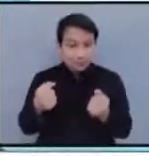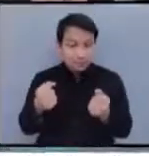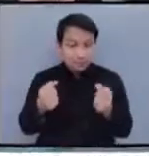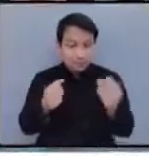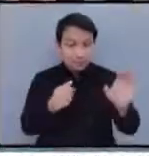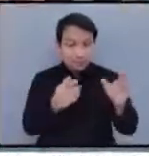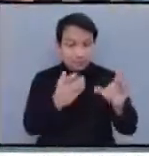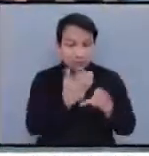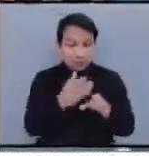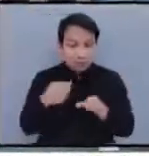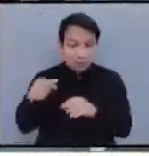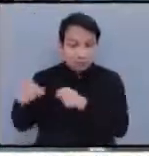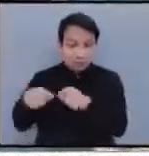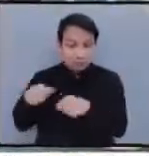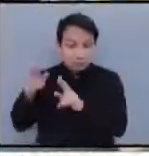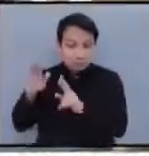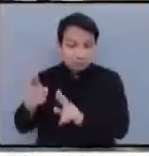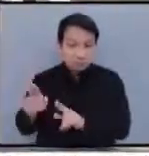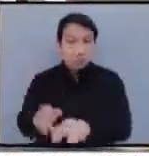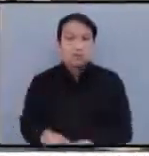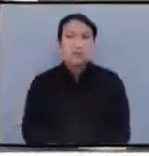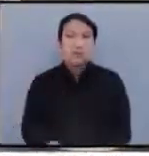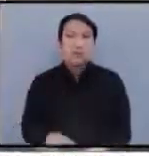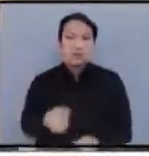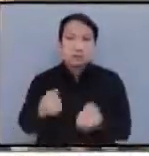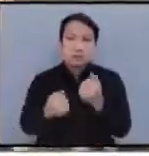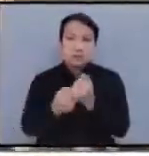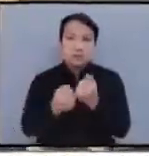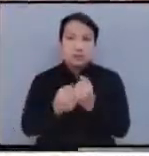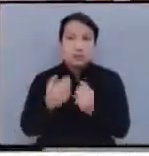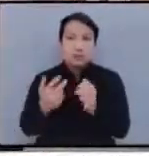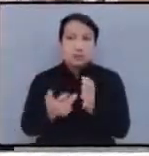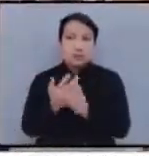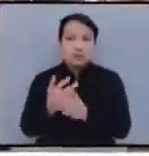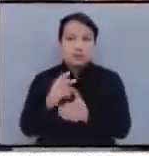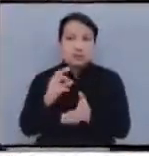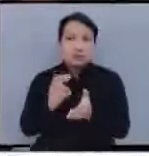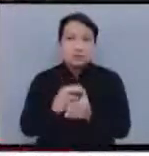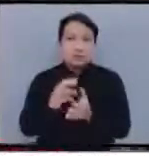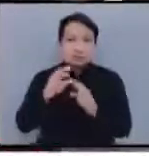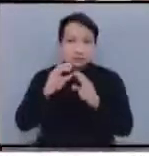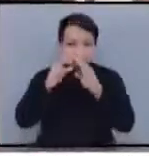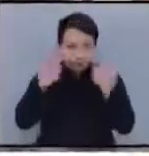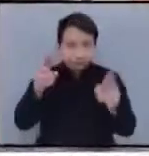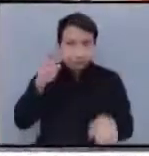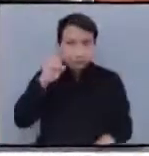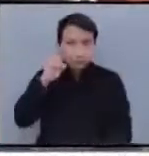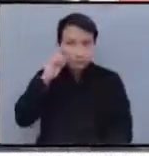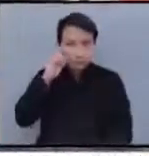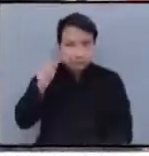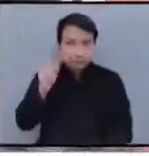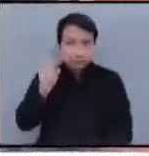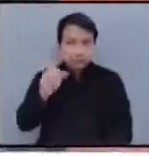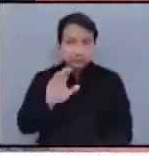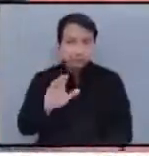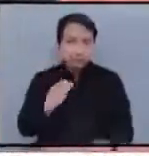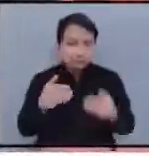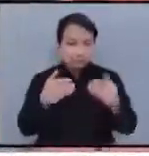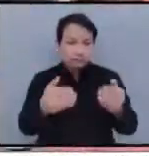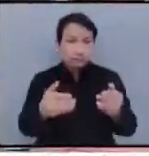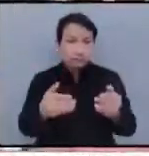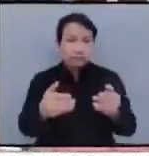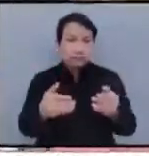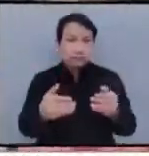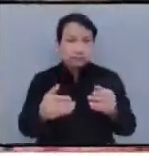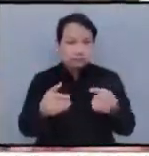cyclists. Suportado naman ito ni Pasig City Mayor Vico Soto. Anya, tuloy ang kanilang hakbang para sa pagsasaayos ng